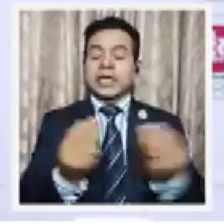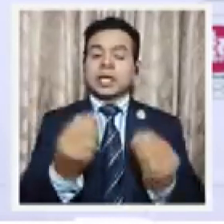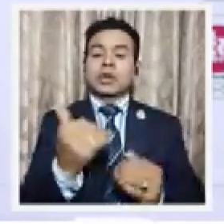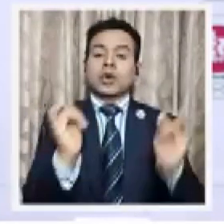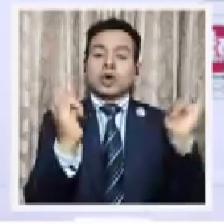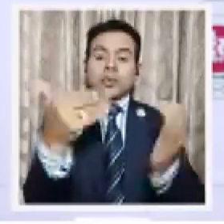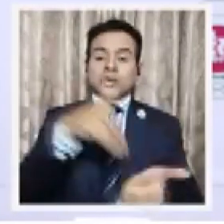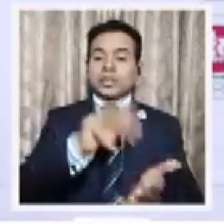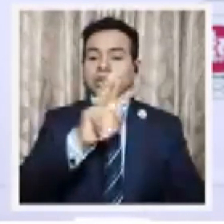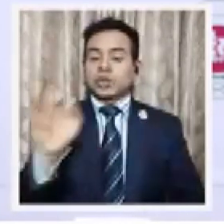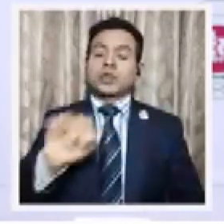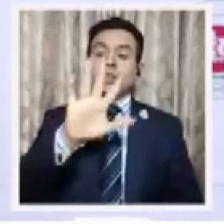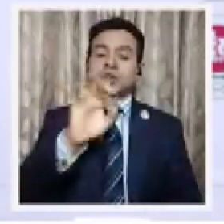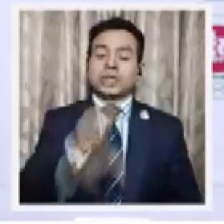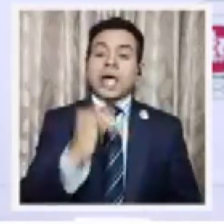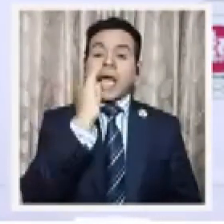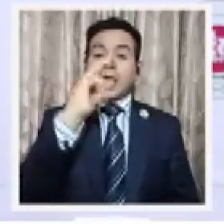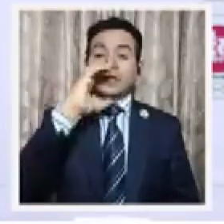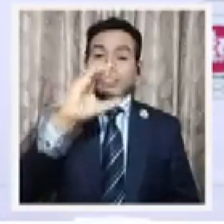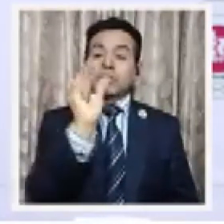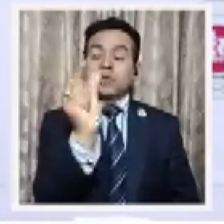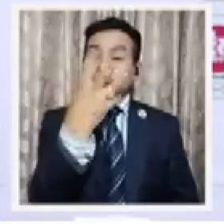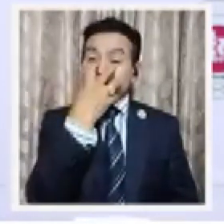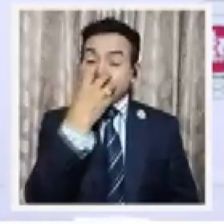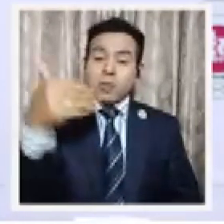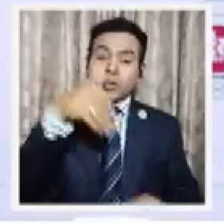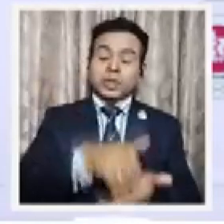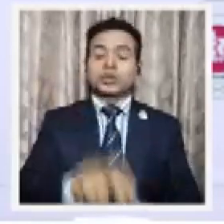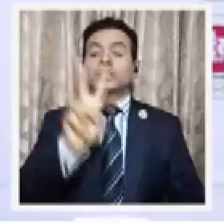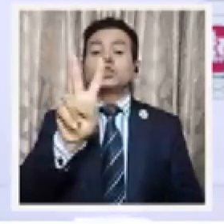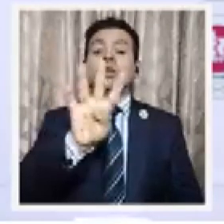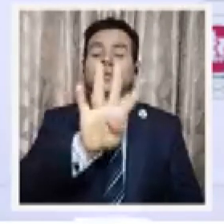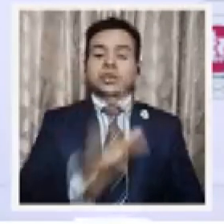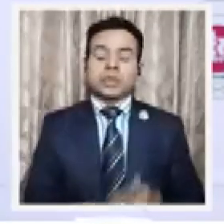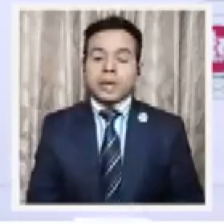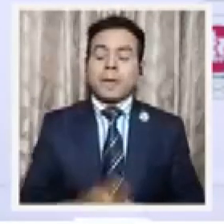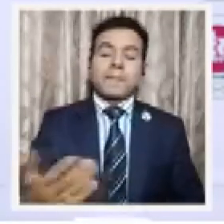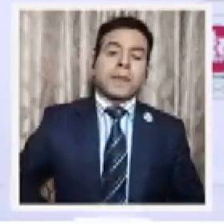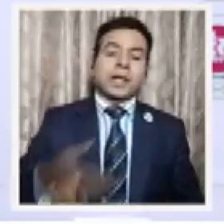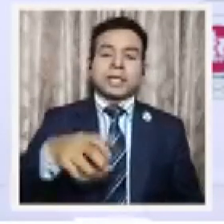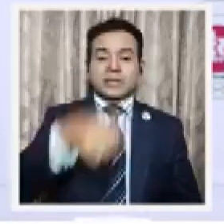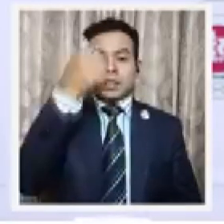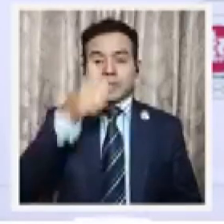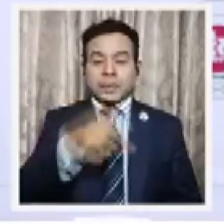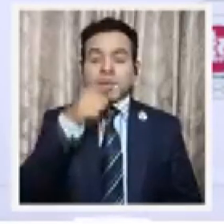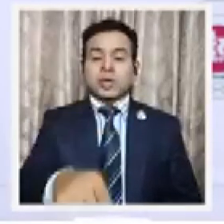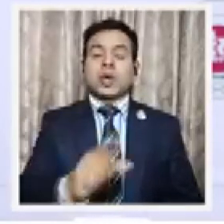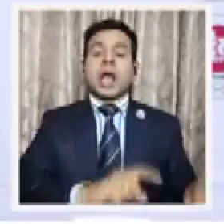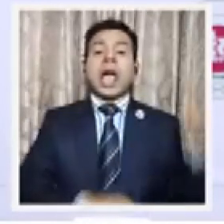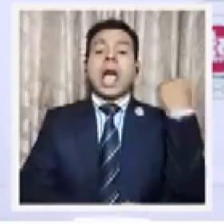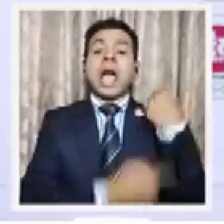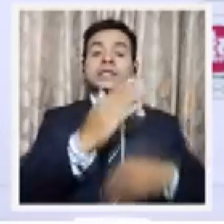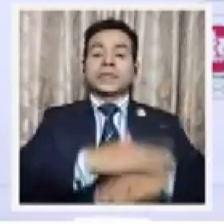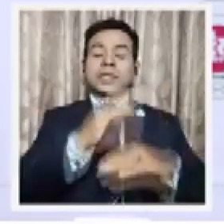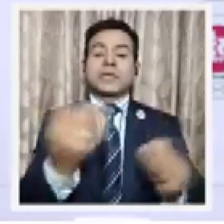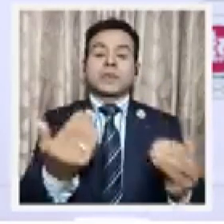আছে 193 জন। চট্টগ্রাম মহানগরীতে সাধারণ শয্যায় রোগী ভর্তি আছে 350 জন, চট্টগ্রাম মহানগরীতে আইসিইউ শয্যায় রোগী ভর্তি